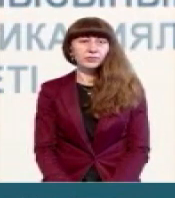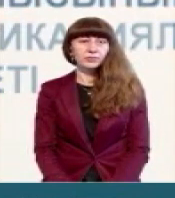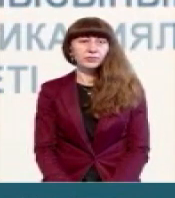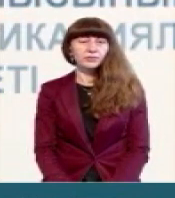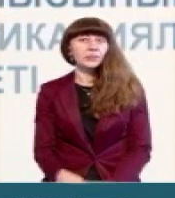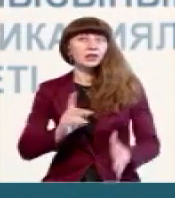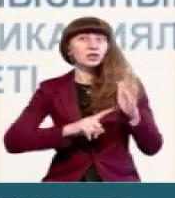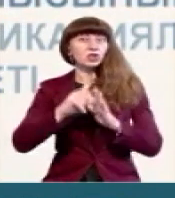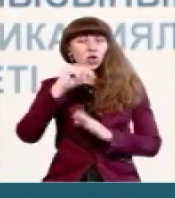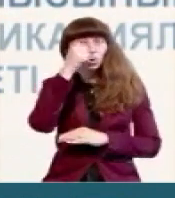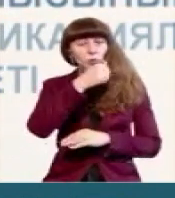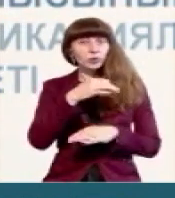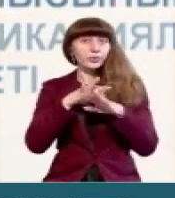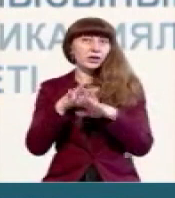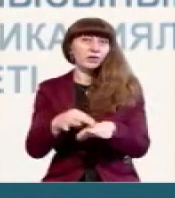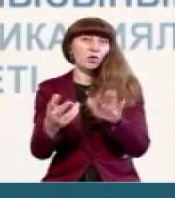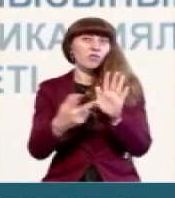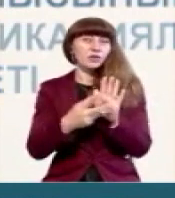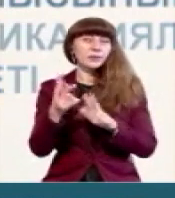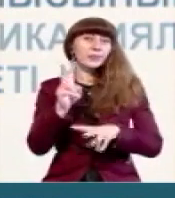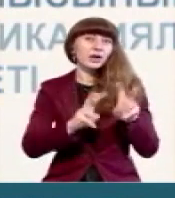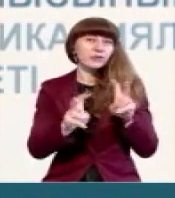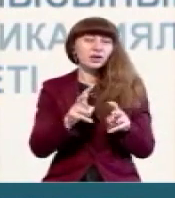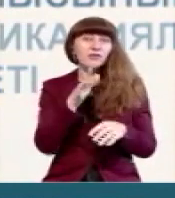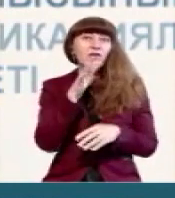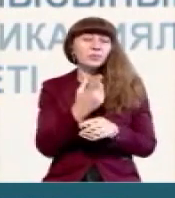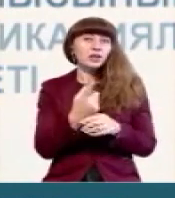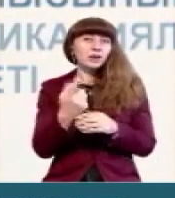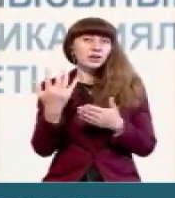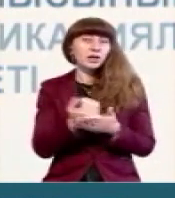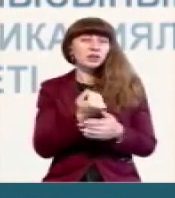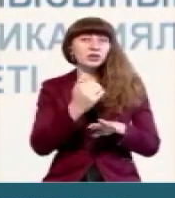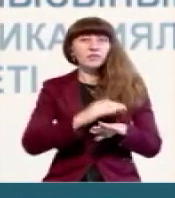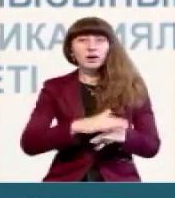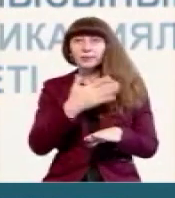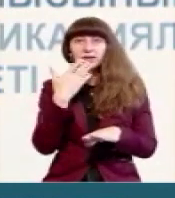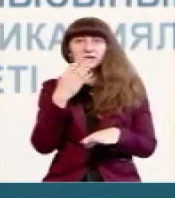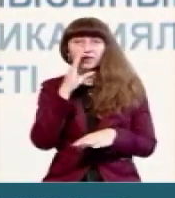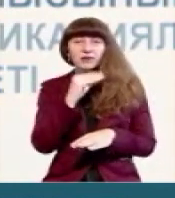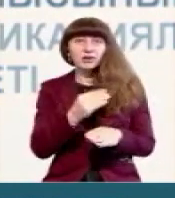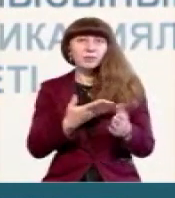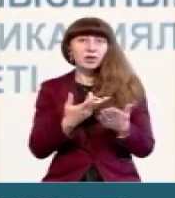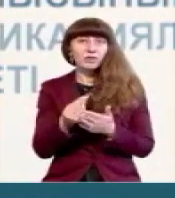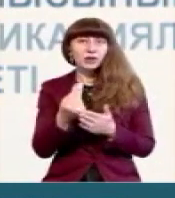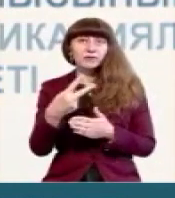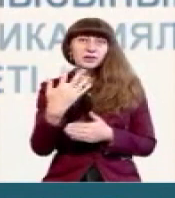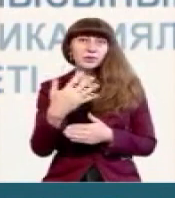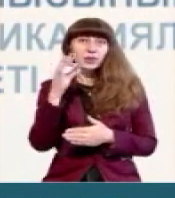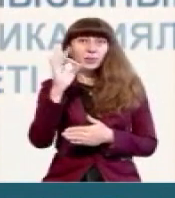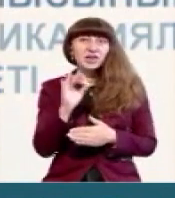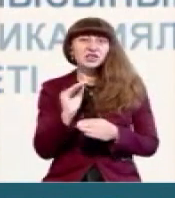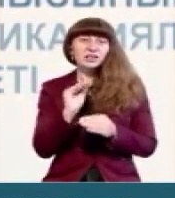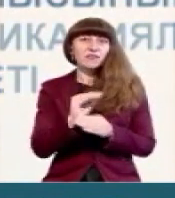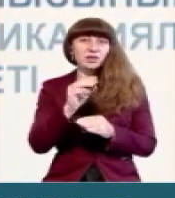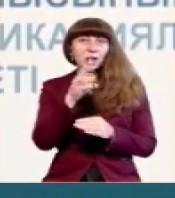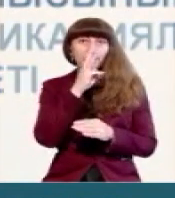кәмелетке толмағандардың істері жөніндегі комиссияның мүшесі және бала қорғау чатының белсенді қатысушысы болып табылады. Олар арқылы